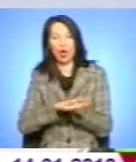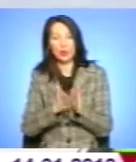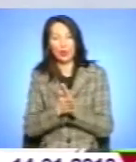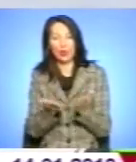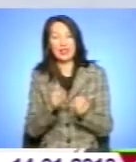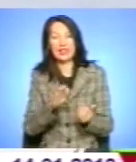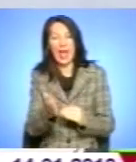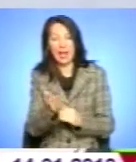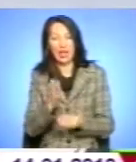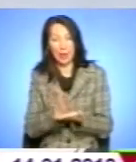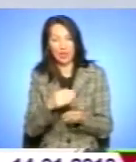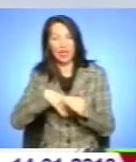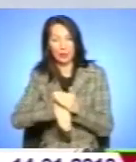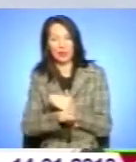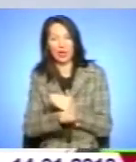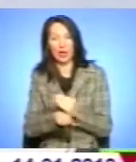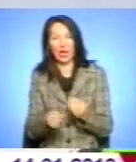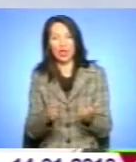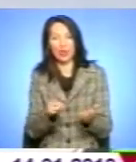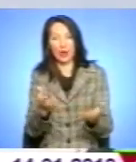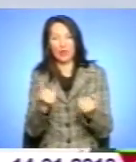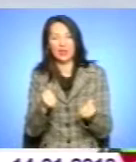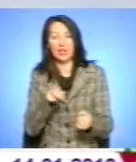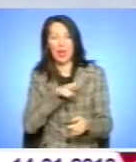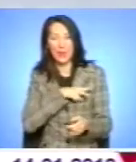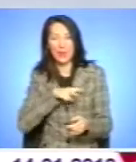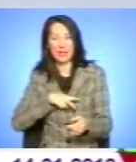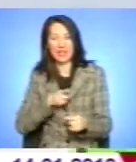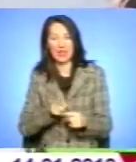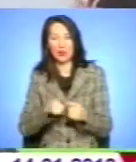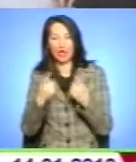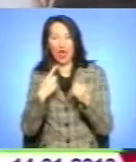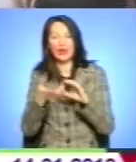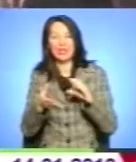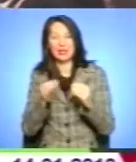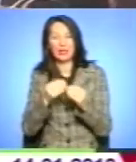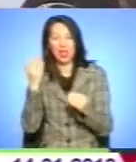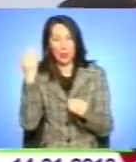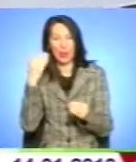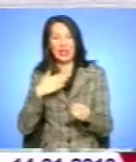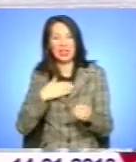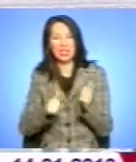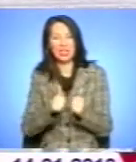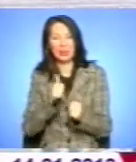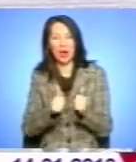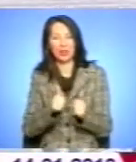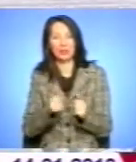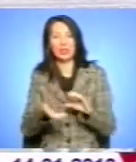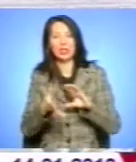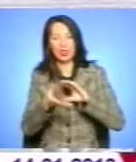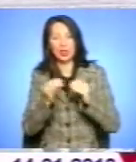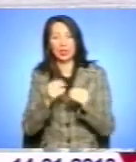риба, що і як, щоб взяти призи. Про це говорять і результати попередніх наших змагань. З